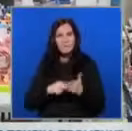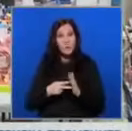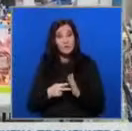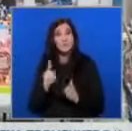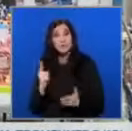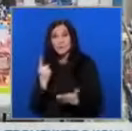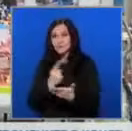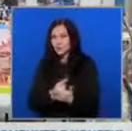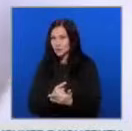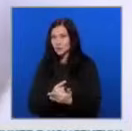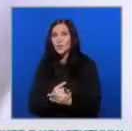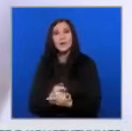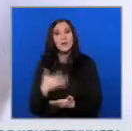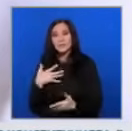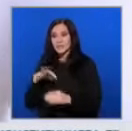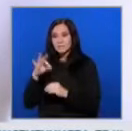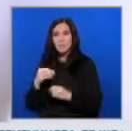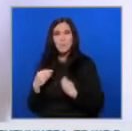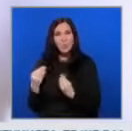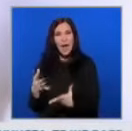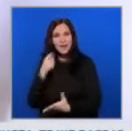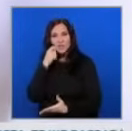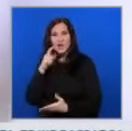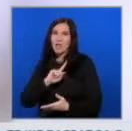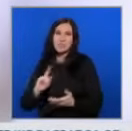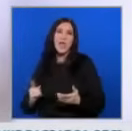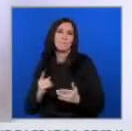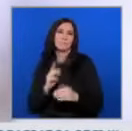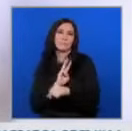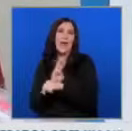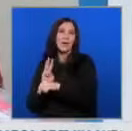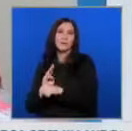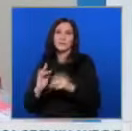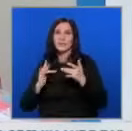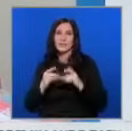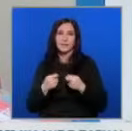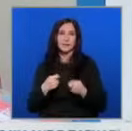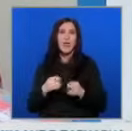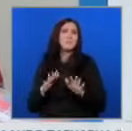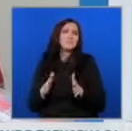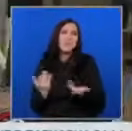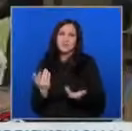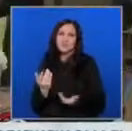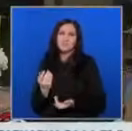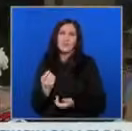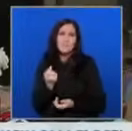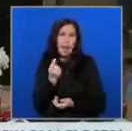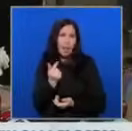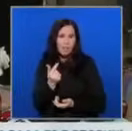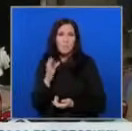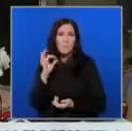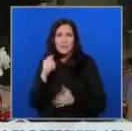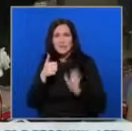задължително държат да изберат подаръка на живо, а не през сайтове за онлайн търговия. Нещо символично. 50